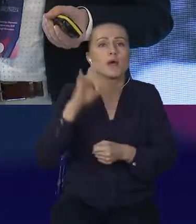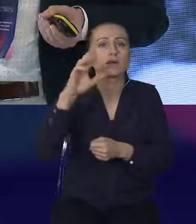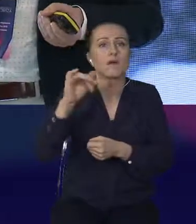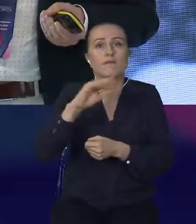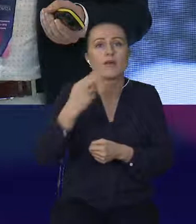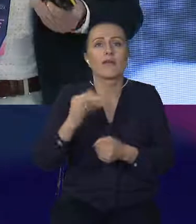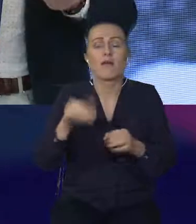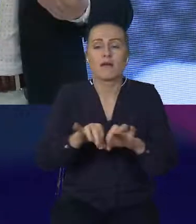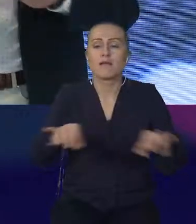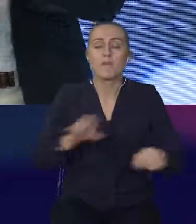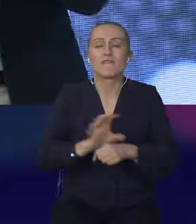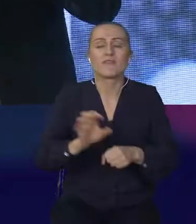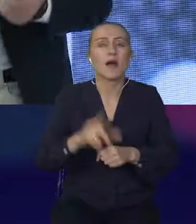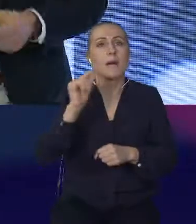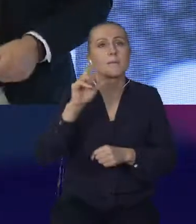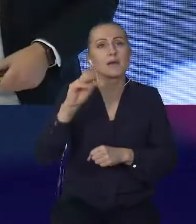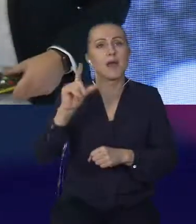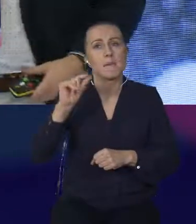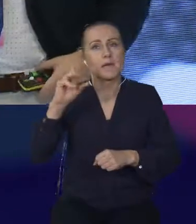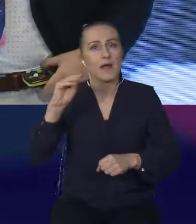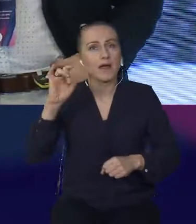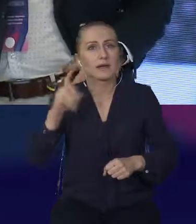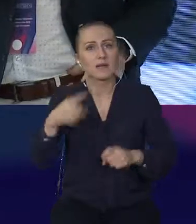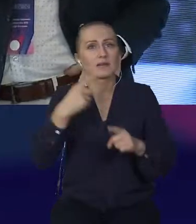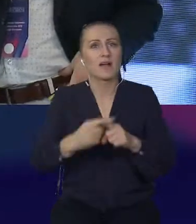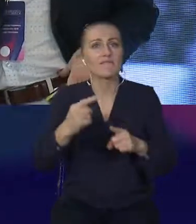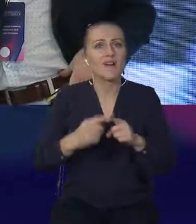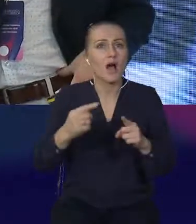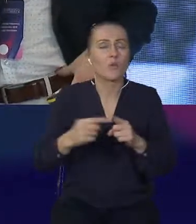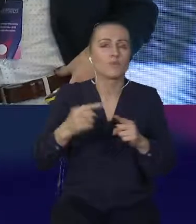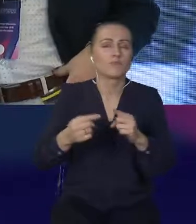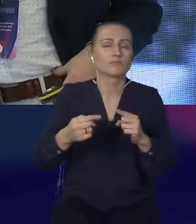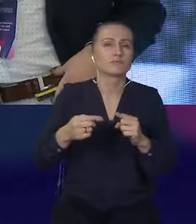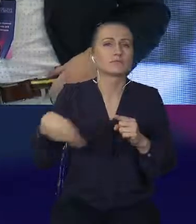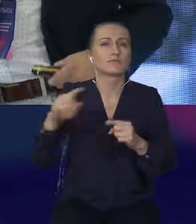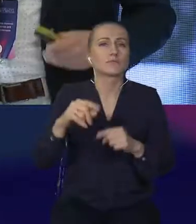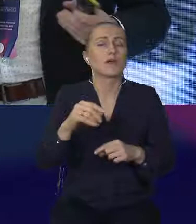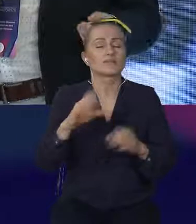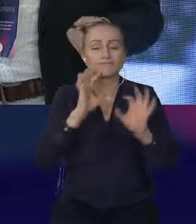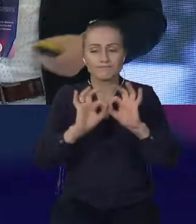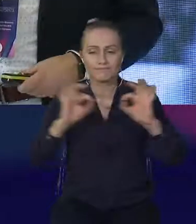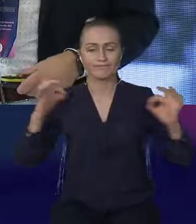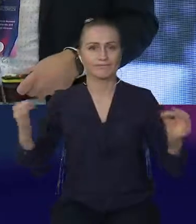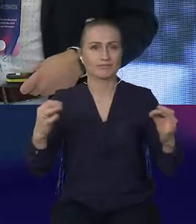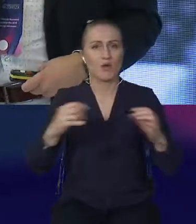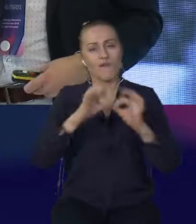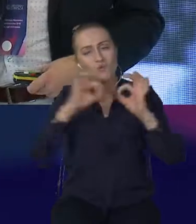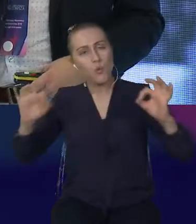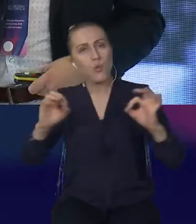jest wytwarzana, czyli z takich prepregów, kawałków, fragmentów włókien węglowych. Dzięki temu